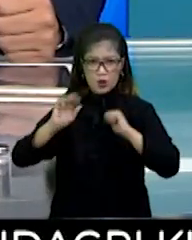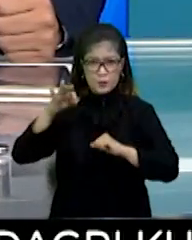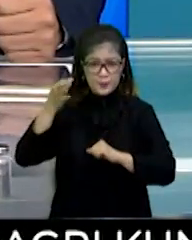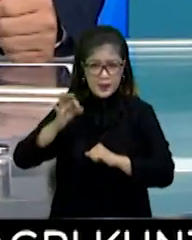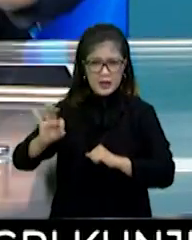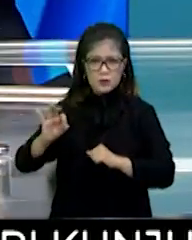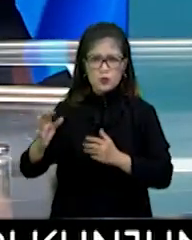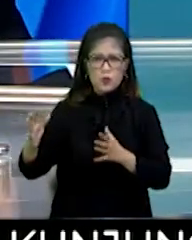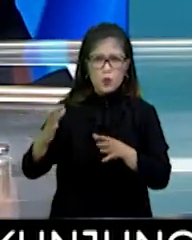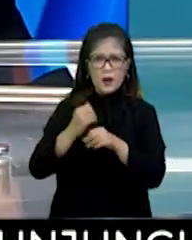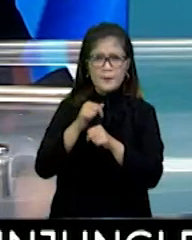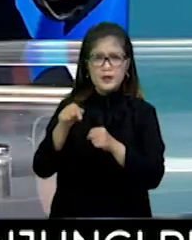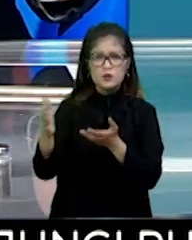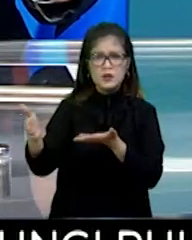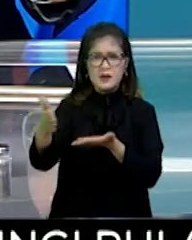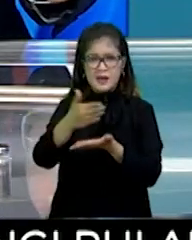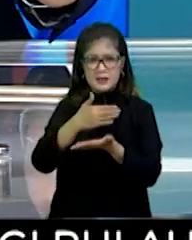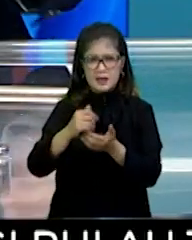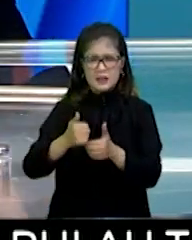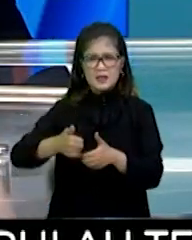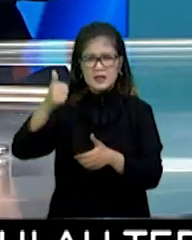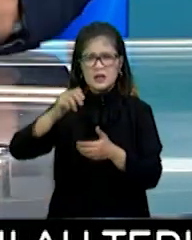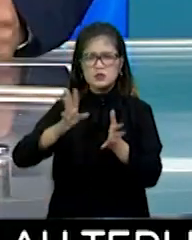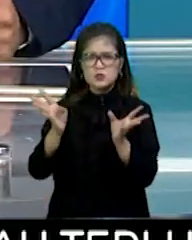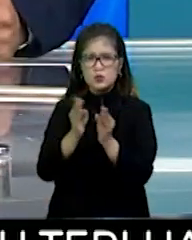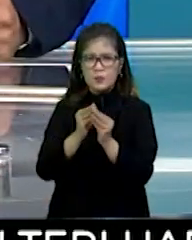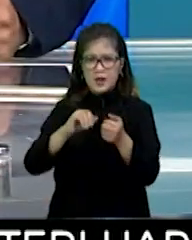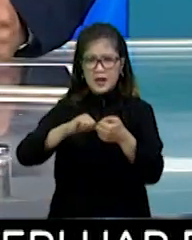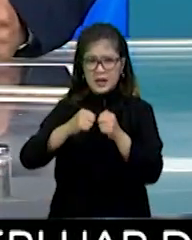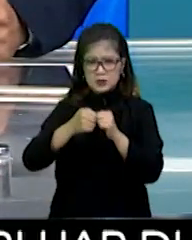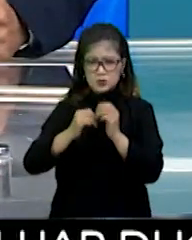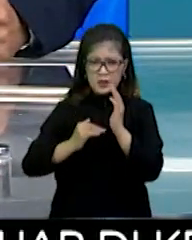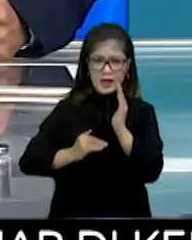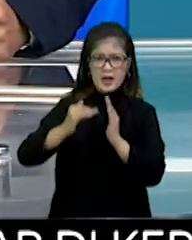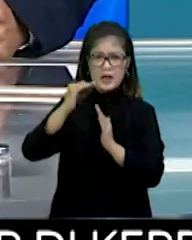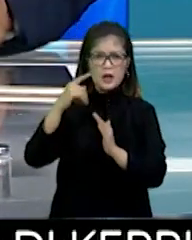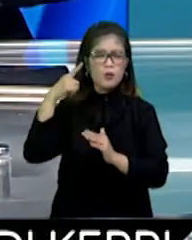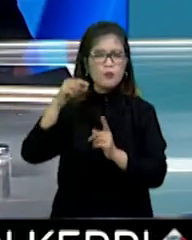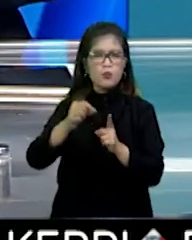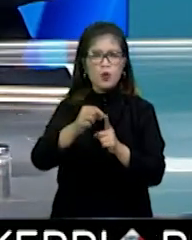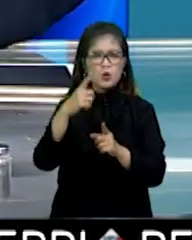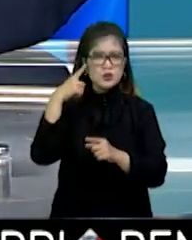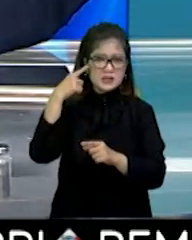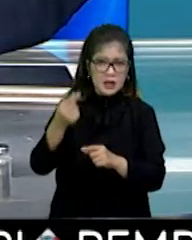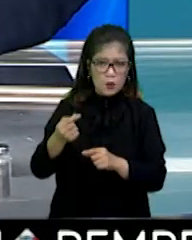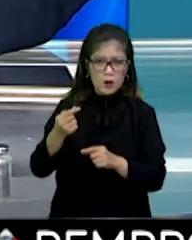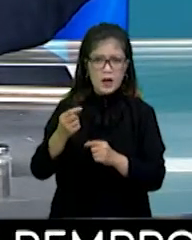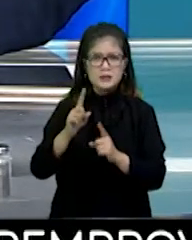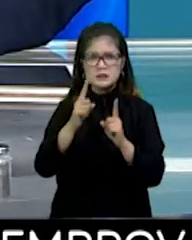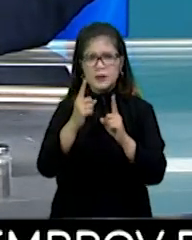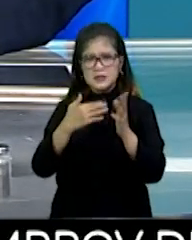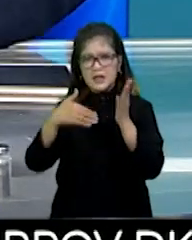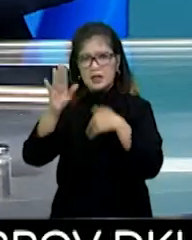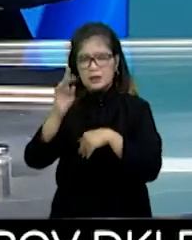COVID-19 mengungkap data terjadinya tren kenaikan kasus di Pulau Jawa. Bahkan belasan ribu orang yang masuk daftar hitam